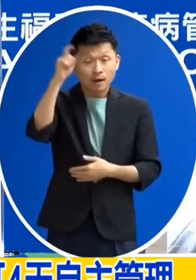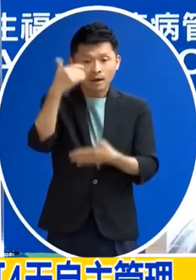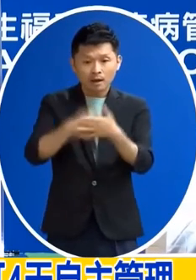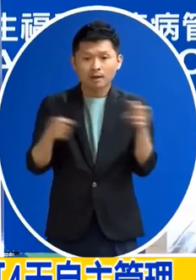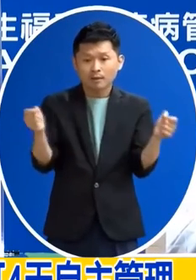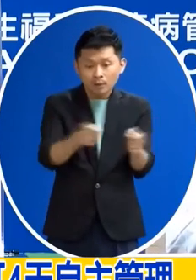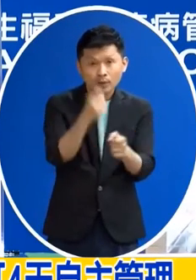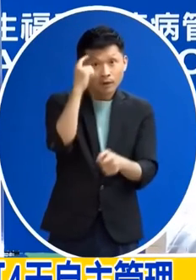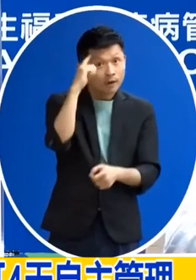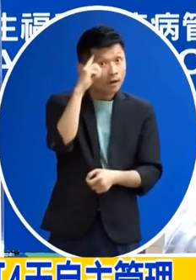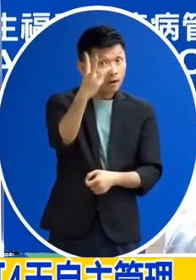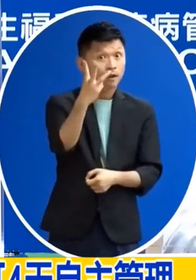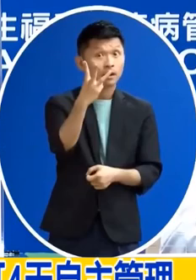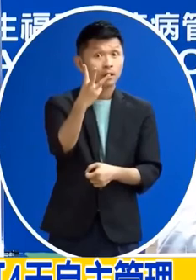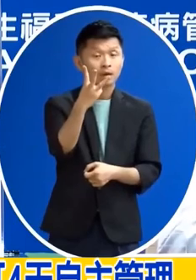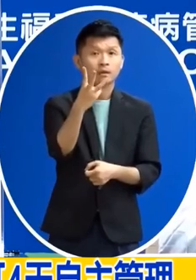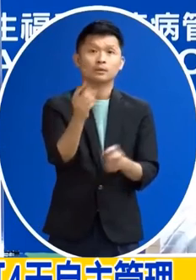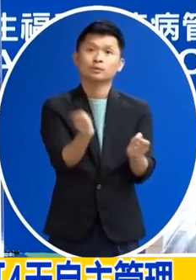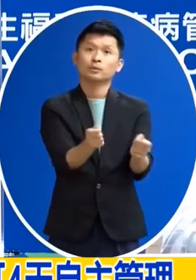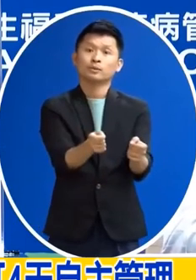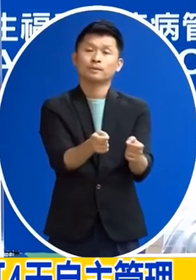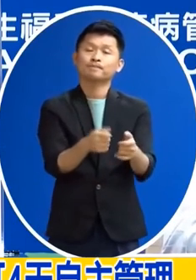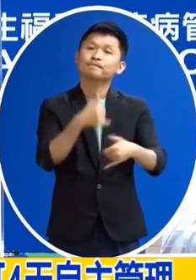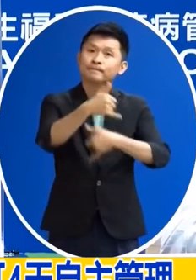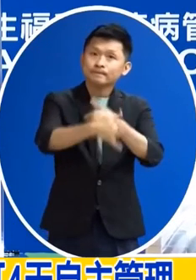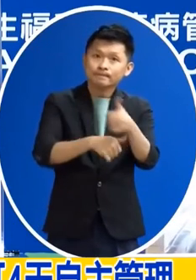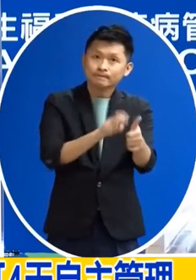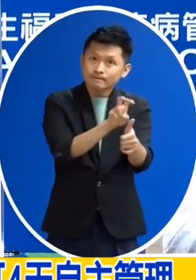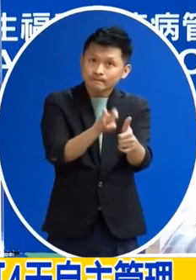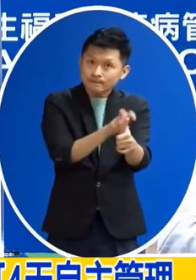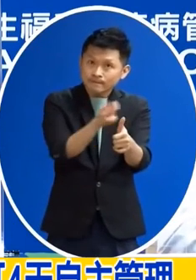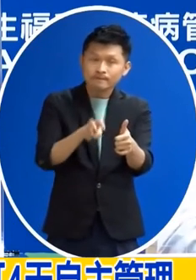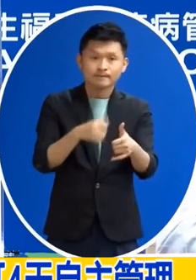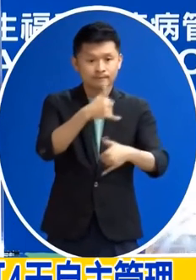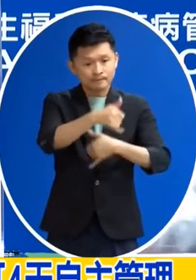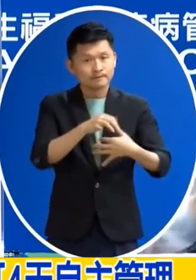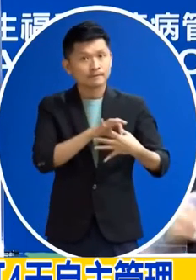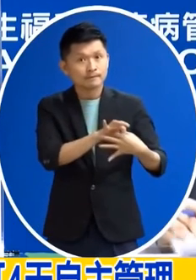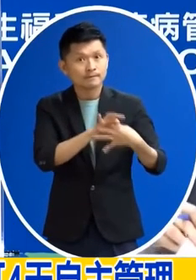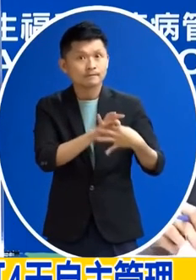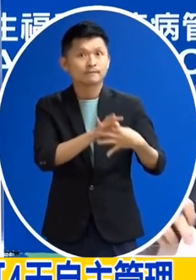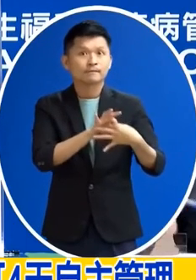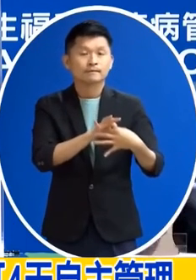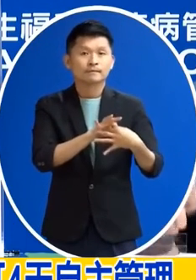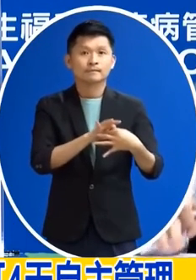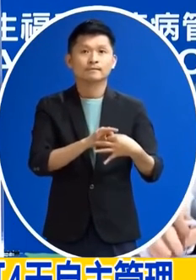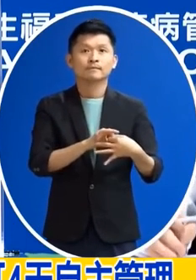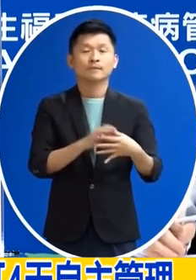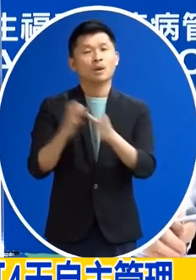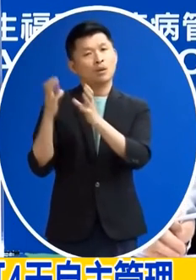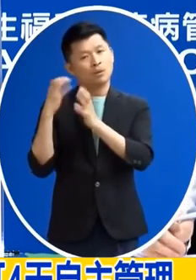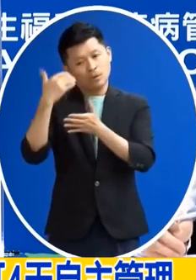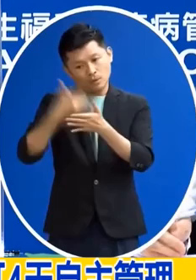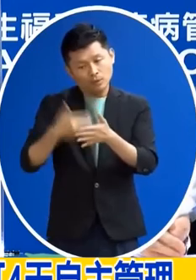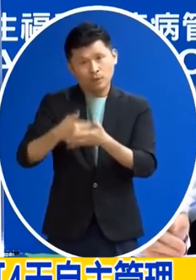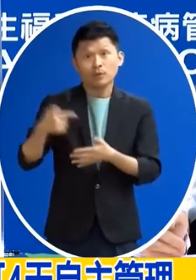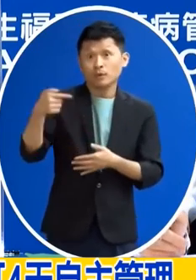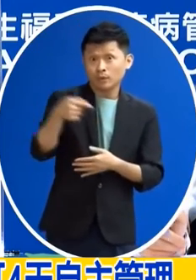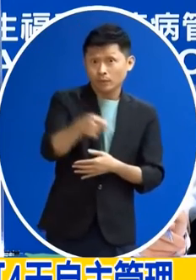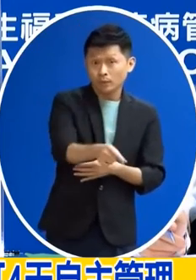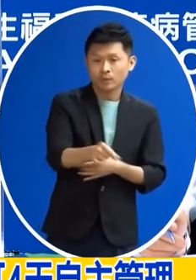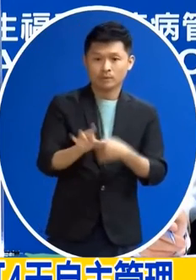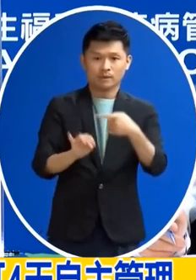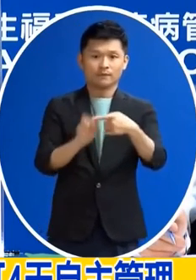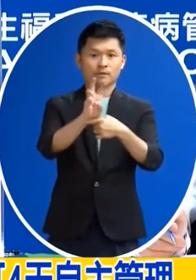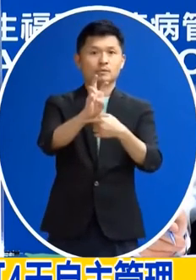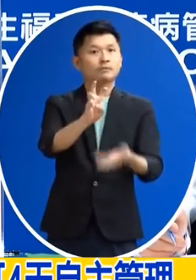天的强制隔离，那在生活的照顾、生活的关怀那个强度，整个减少的比三成还要